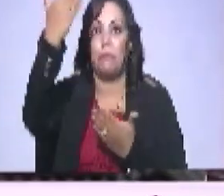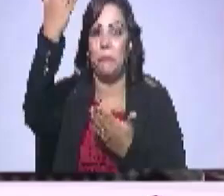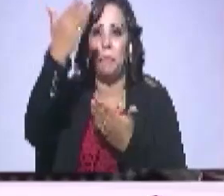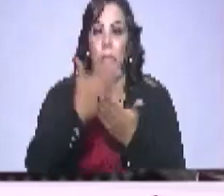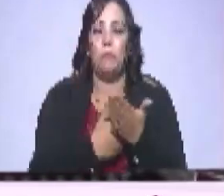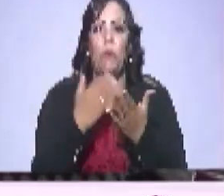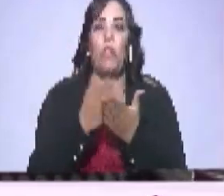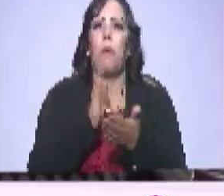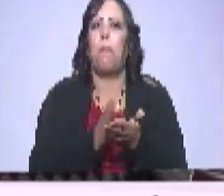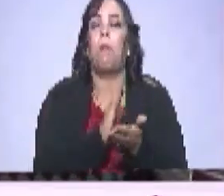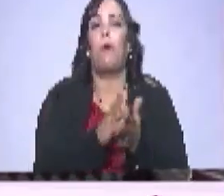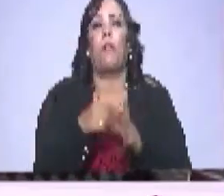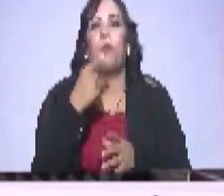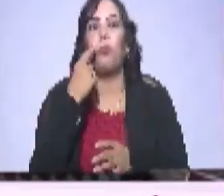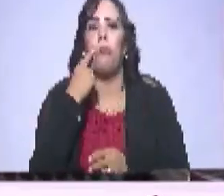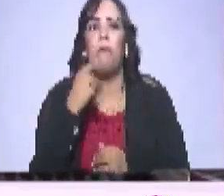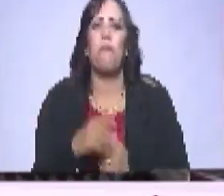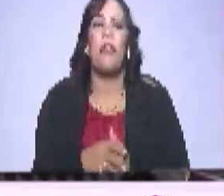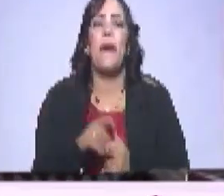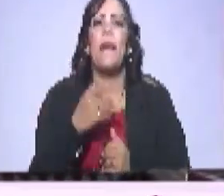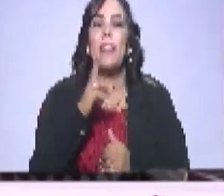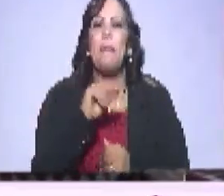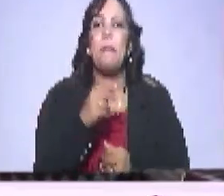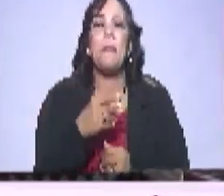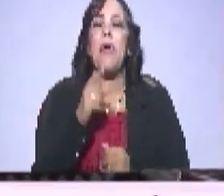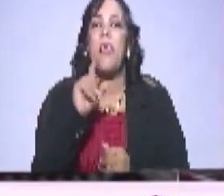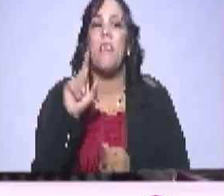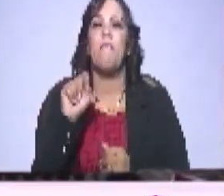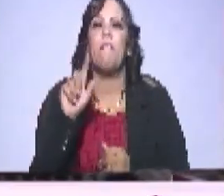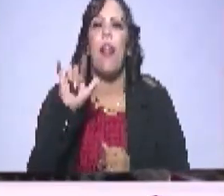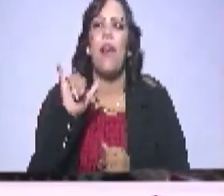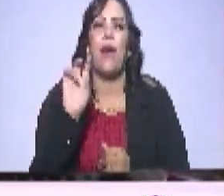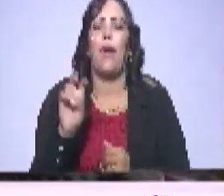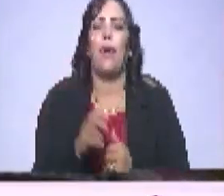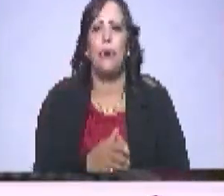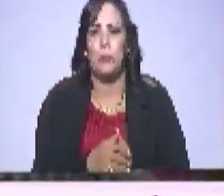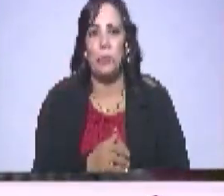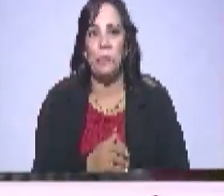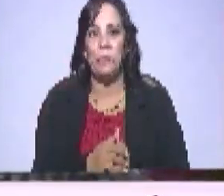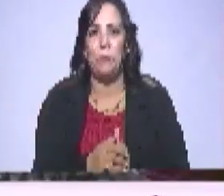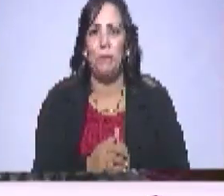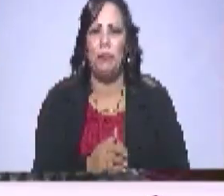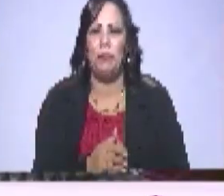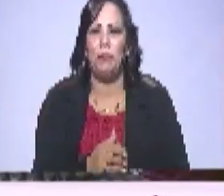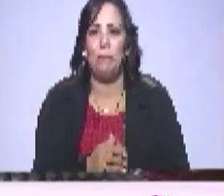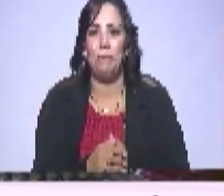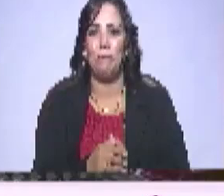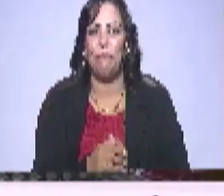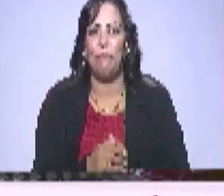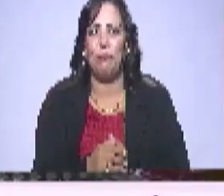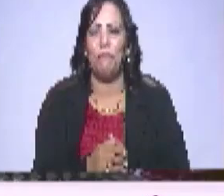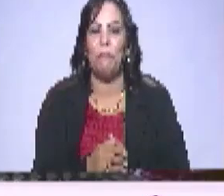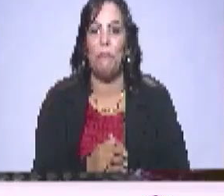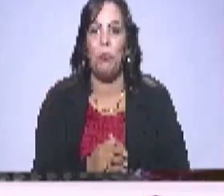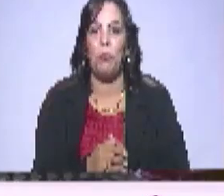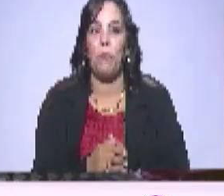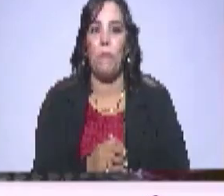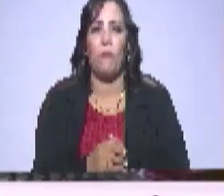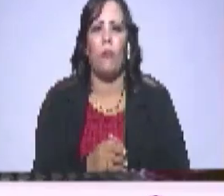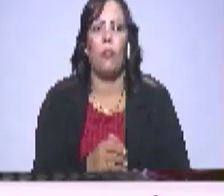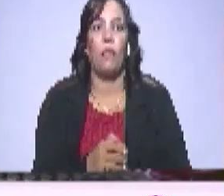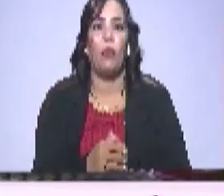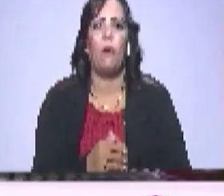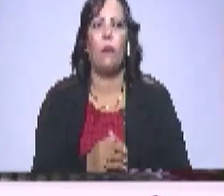نسلخها. نفليها يعني نعملها فليه يا دكتور. كويس، نفليها عشان نعملها